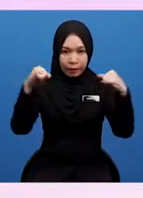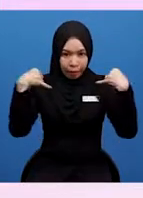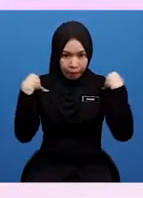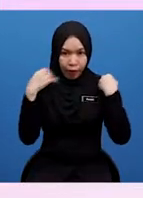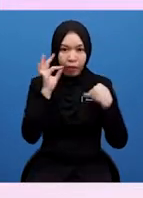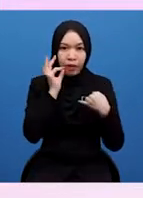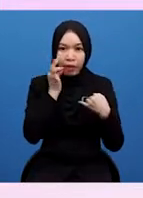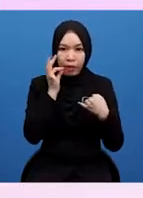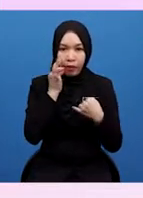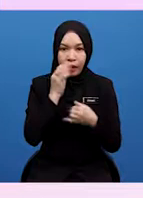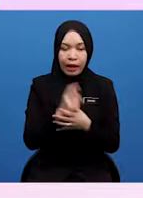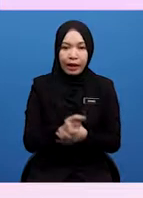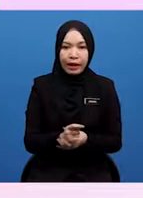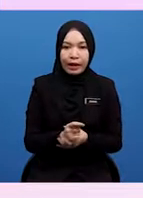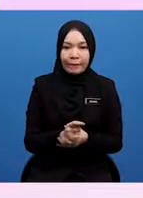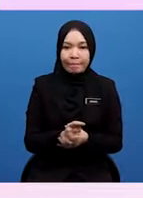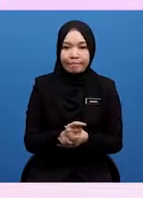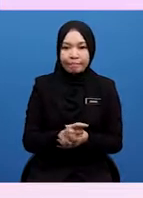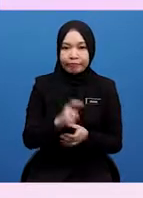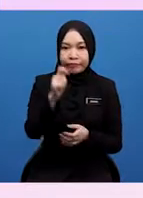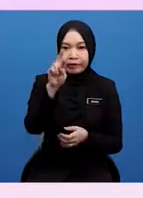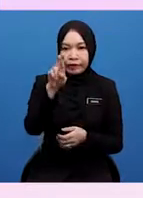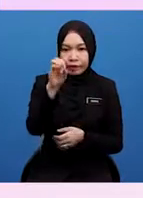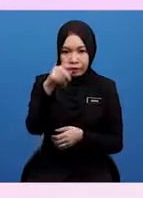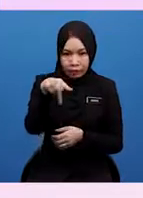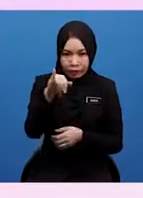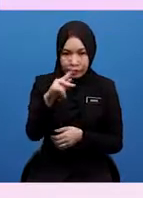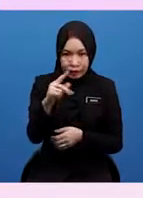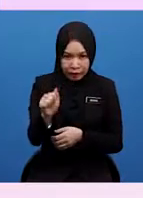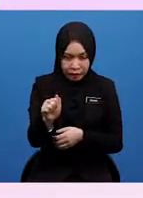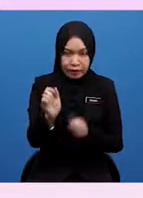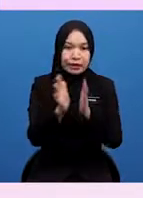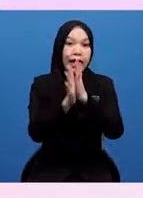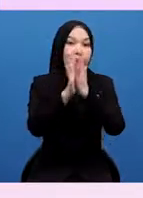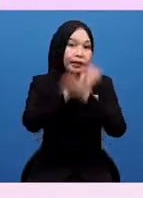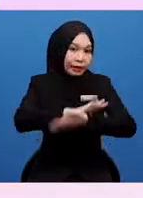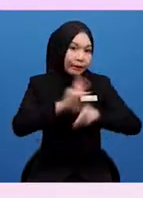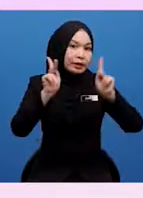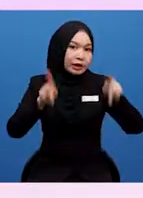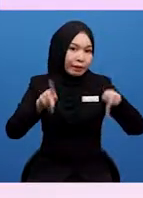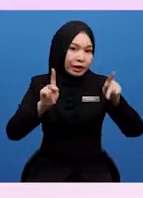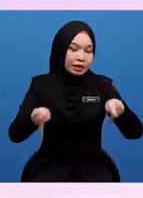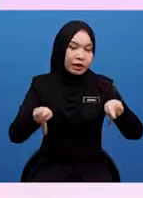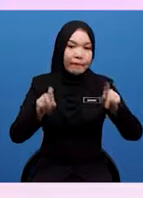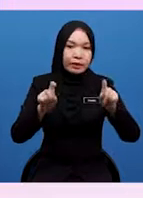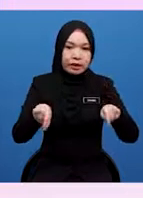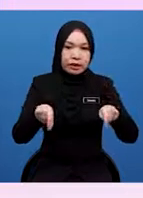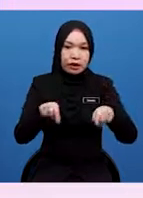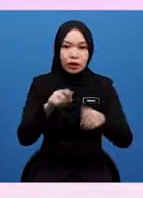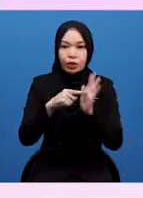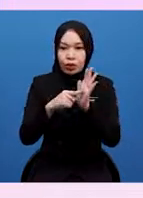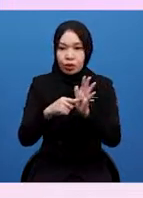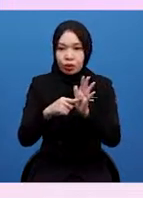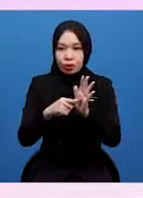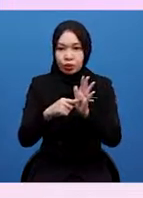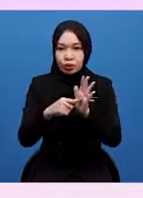terpilih, bermakna pelajar perlu melukis beberapa garis bagi setiap jenis buah-buahan